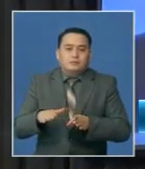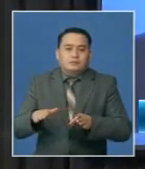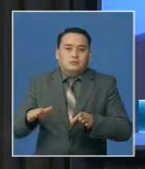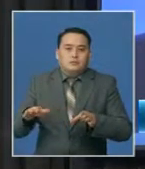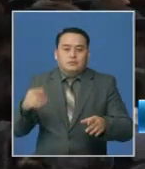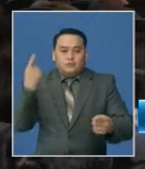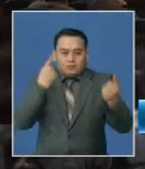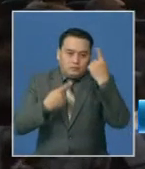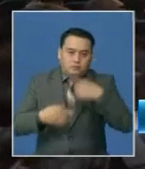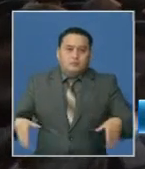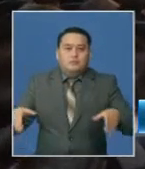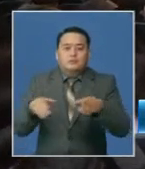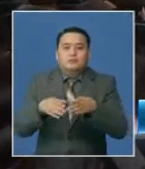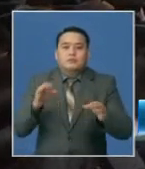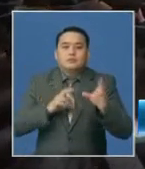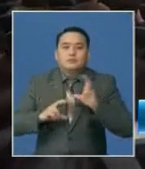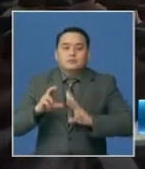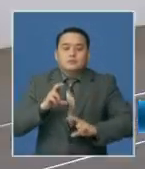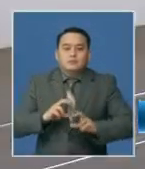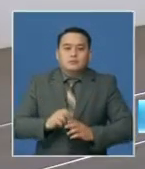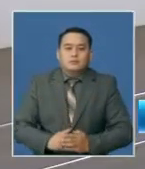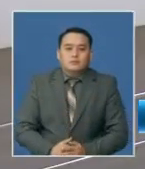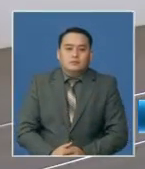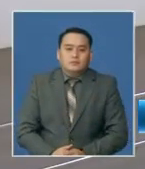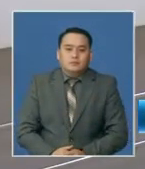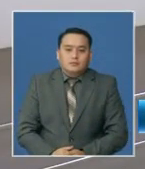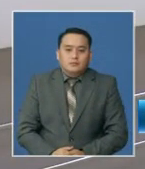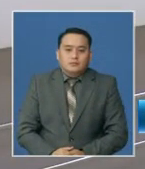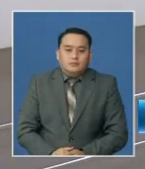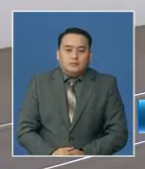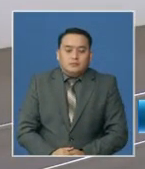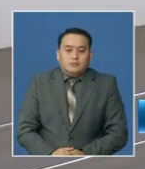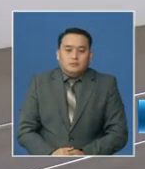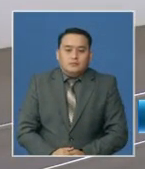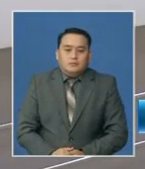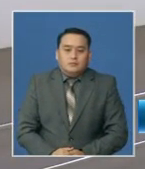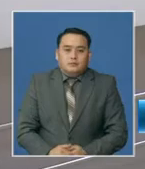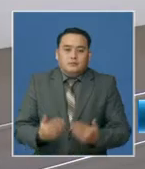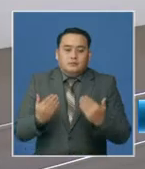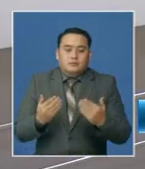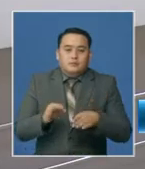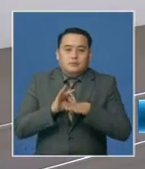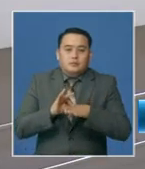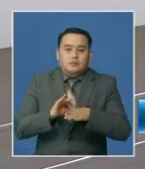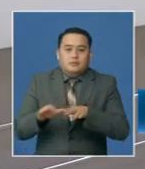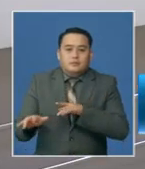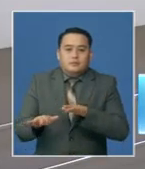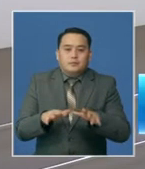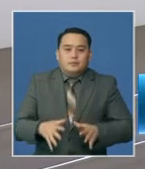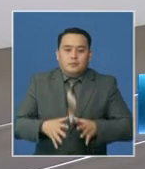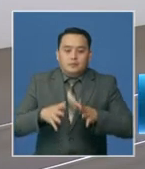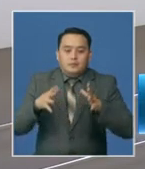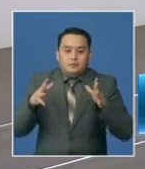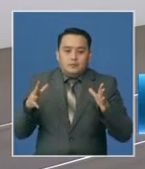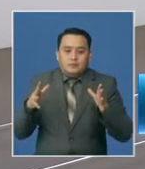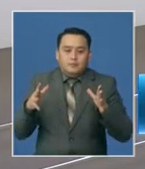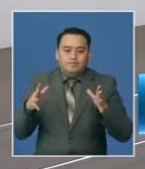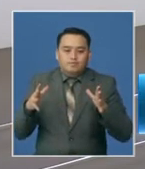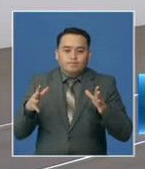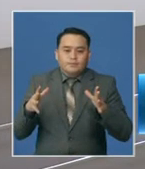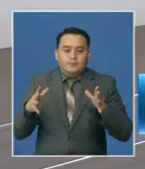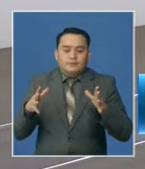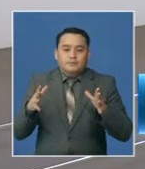самые разные мероприятия. Грамот за активное участие в жизнедеятельности «Альма-Матера» удостоились молодые специалисты и учащиеся.